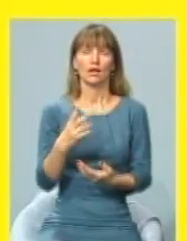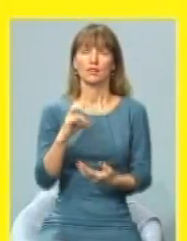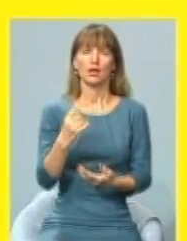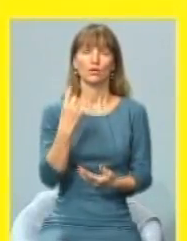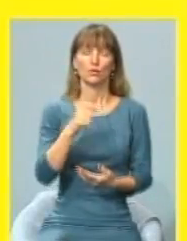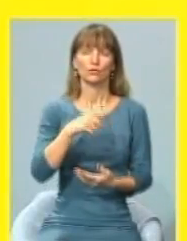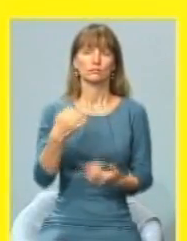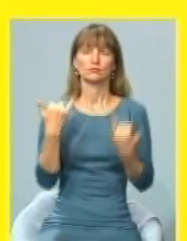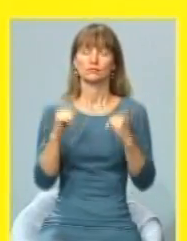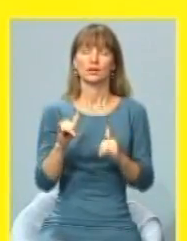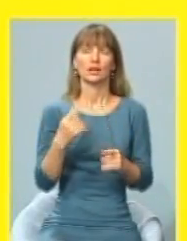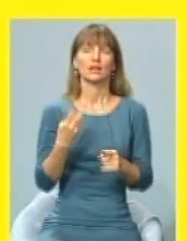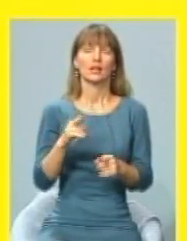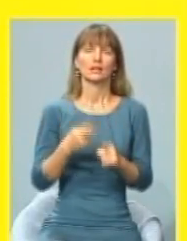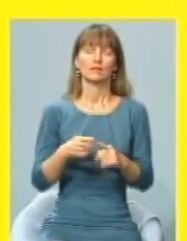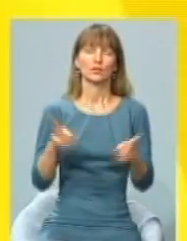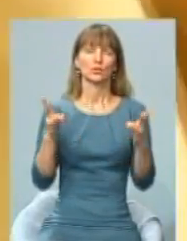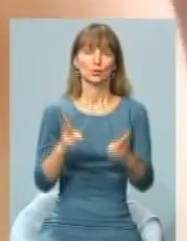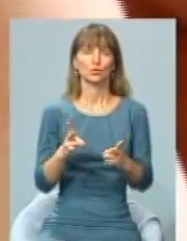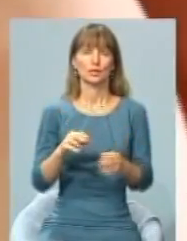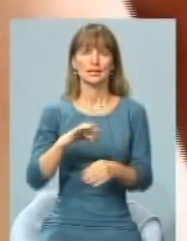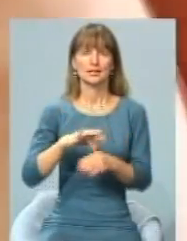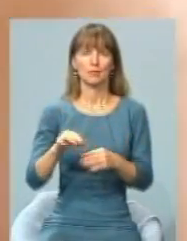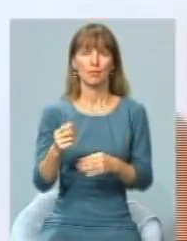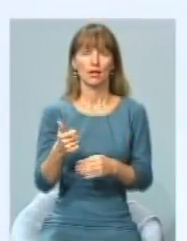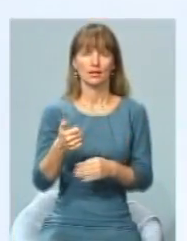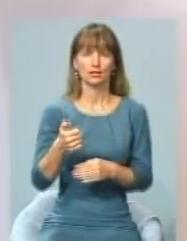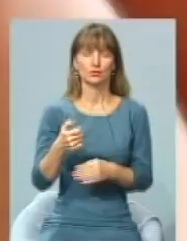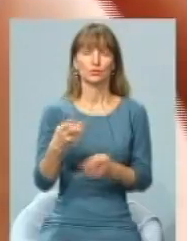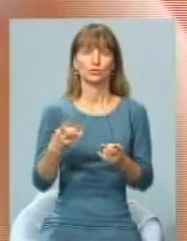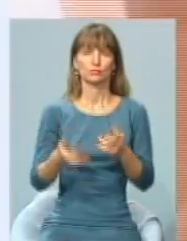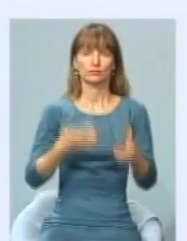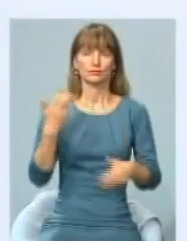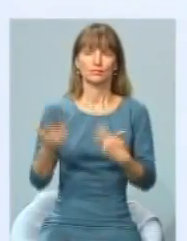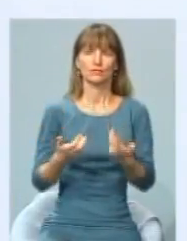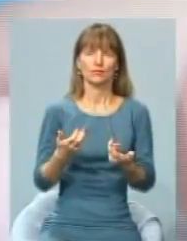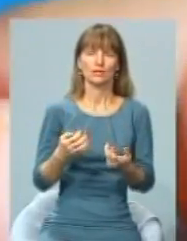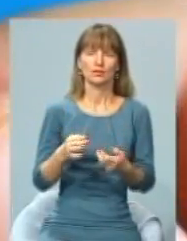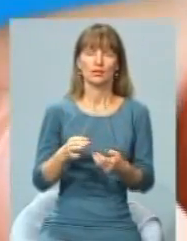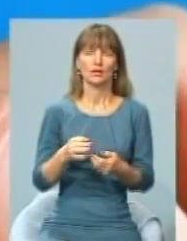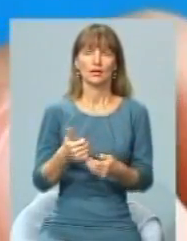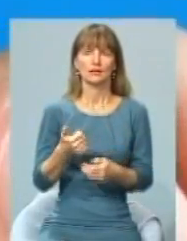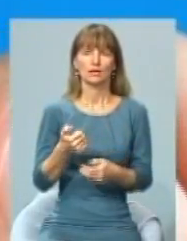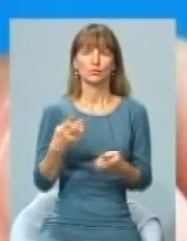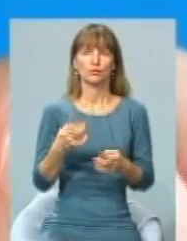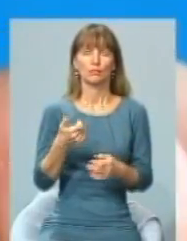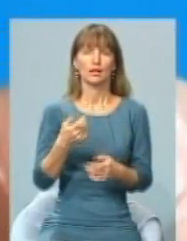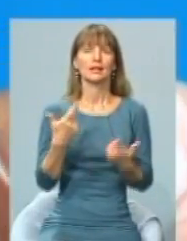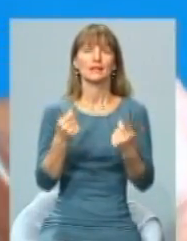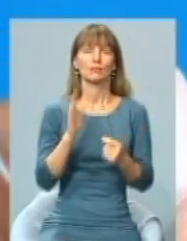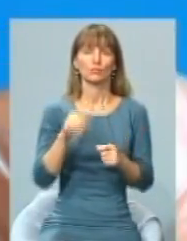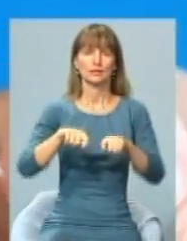ваших однокласників. Для цього теж знадобиться запальничка. Розберіть ручку цілком. Запальничкою прогрійте там, де будете